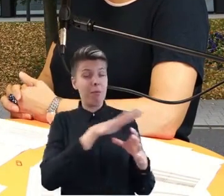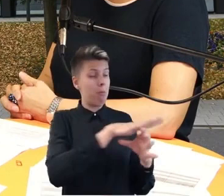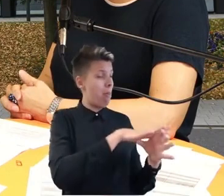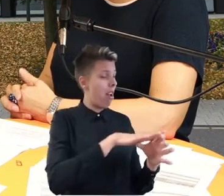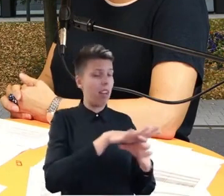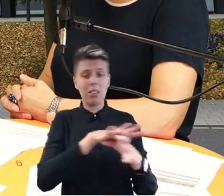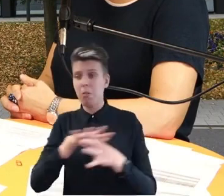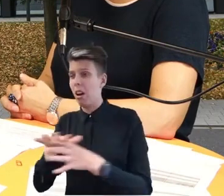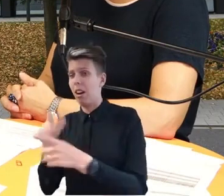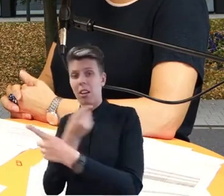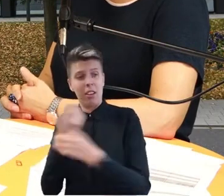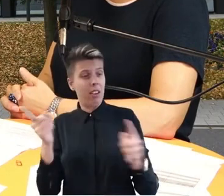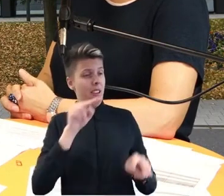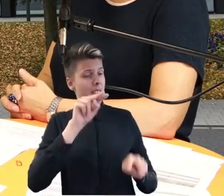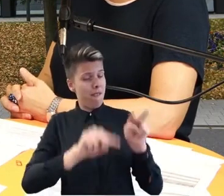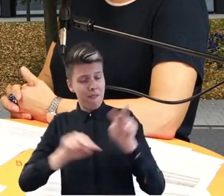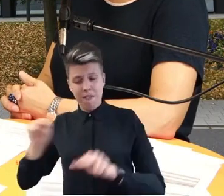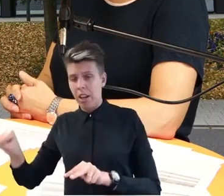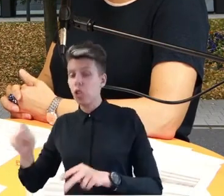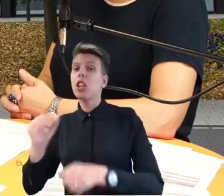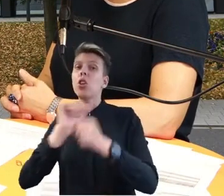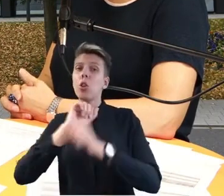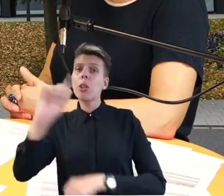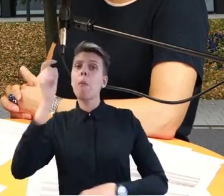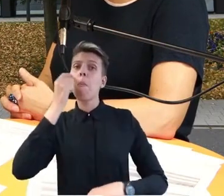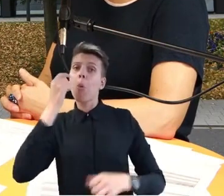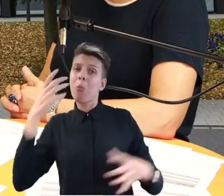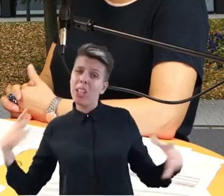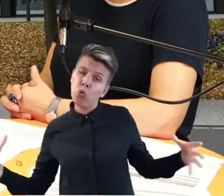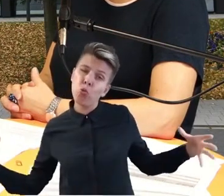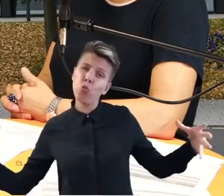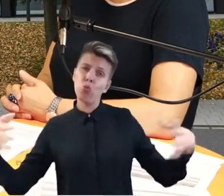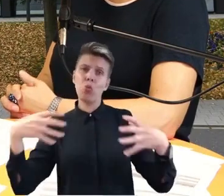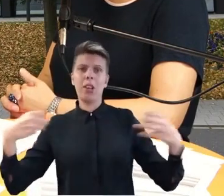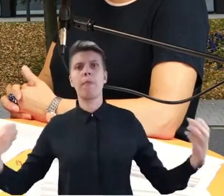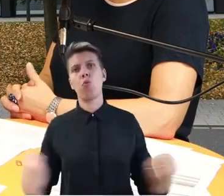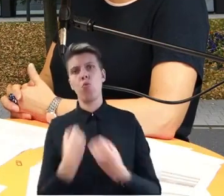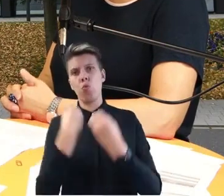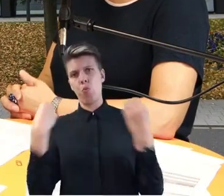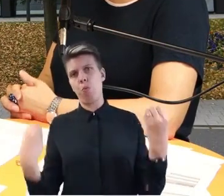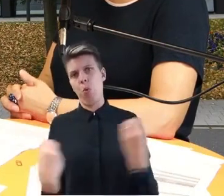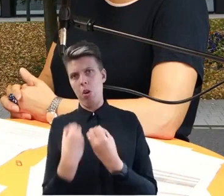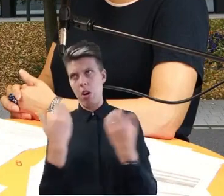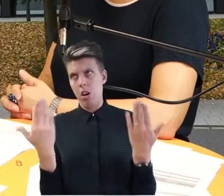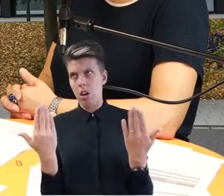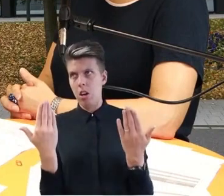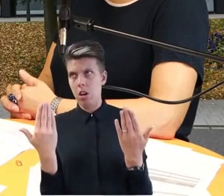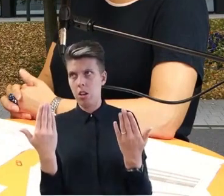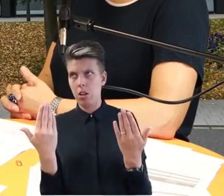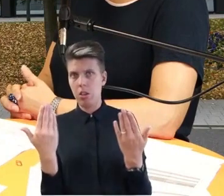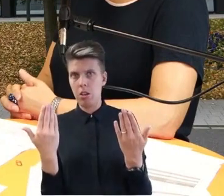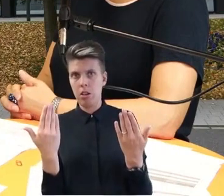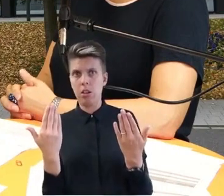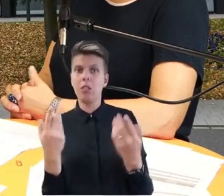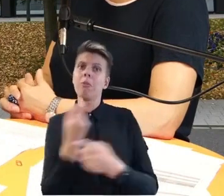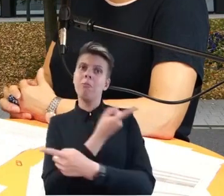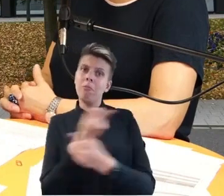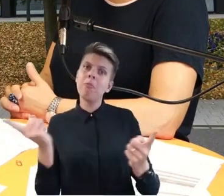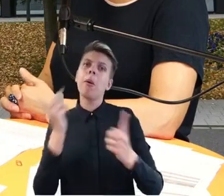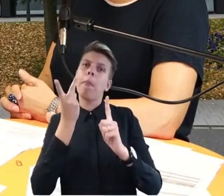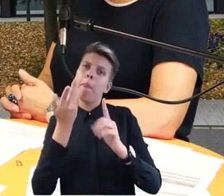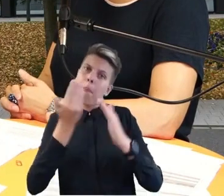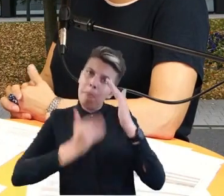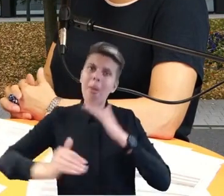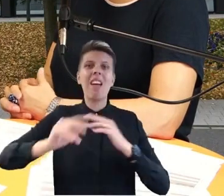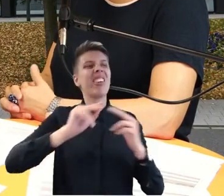und auch gemeinsame übungen zu machen dass die eben die prozesse der anderen der partner der anderen städte kennenlernen und wie